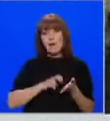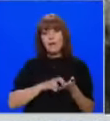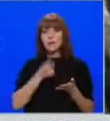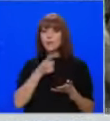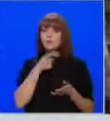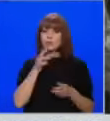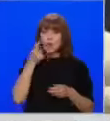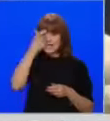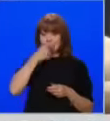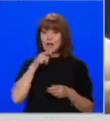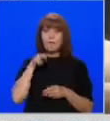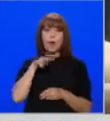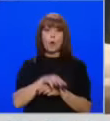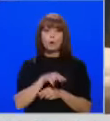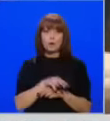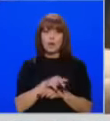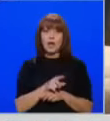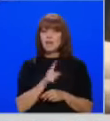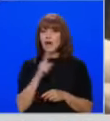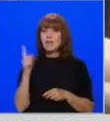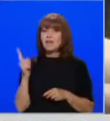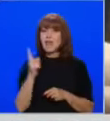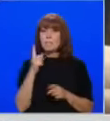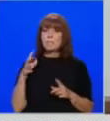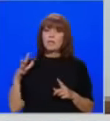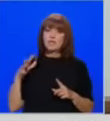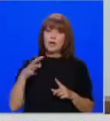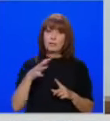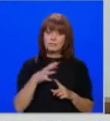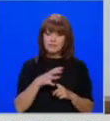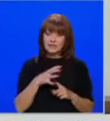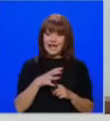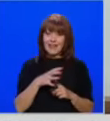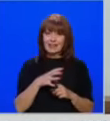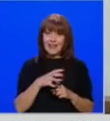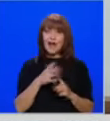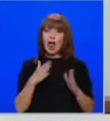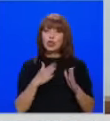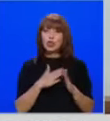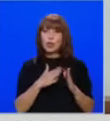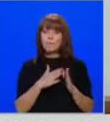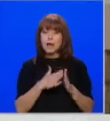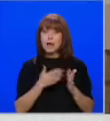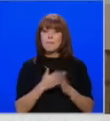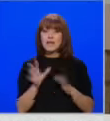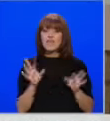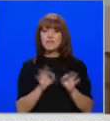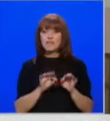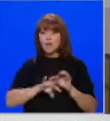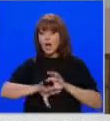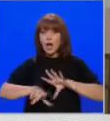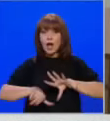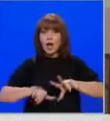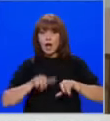него. Това не е първата атака срещу Коломойски. Домът му в град Днепър беше обискиран през февруари при друго разследване за укриване на